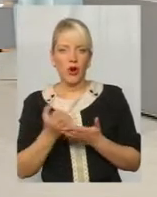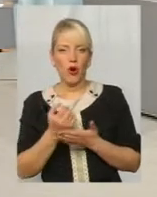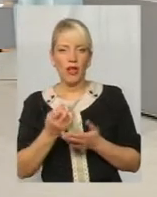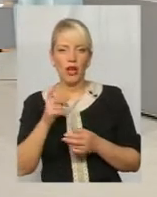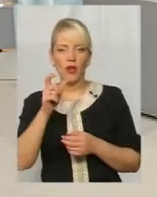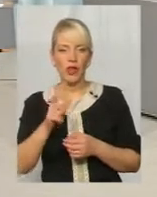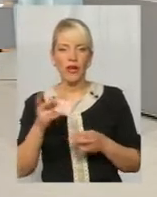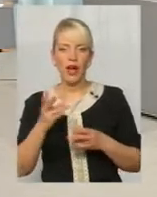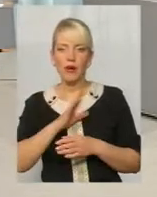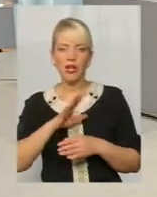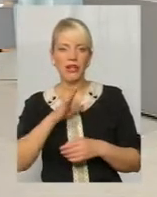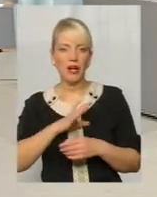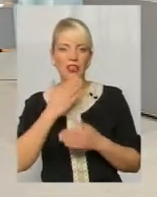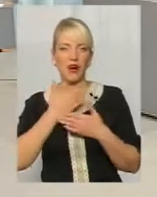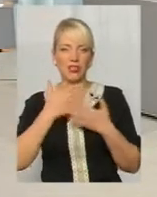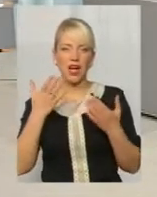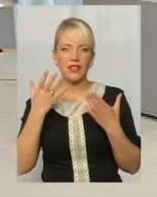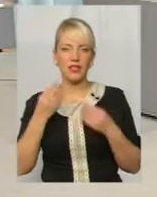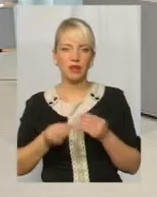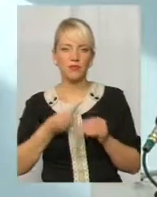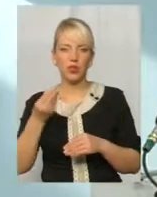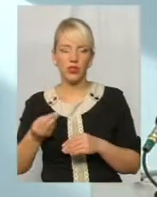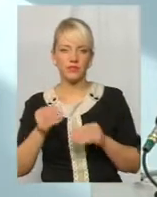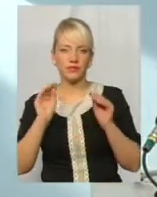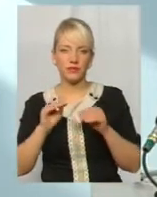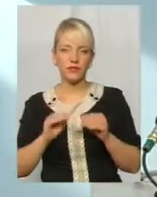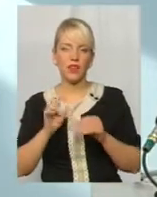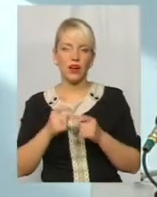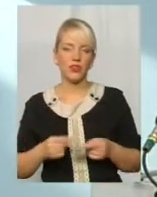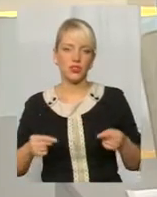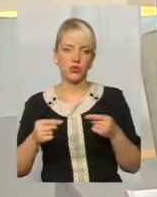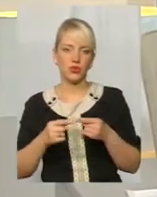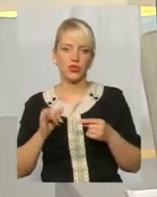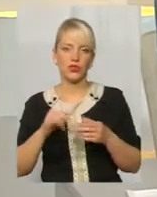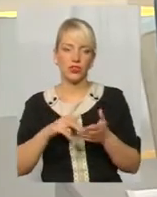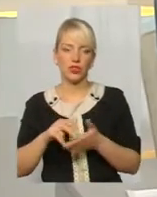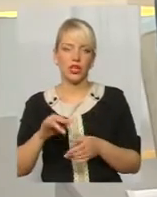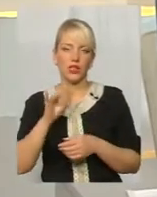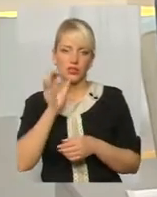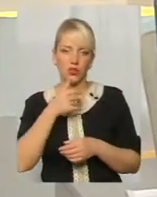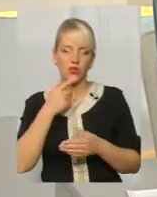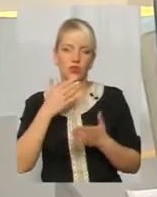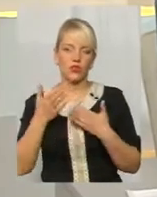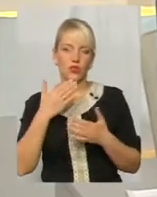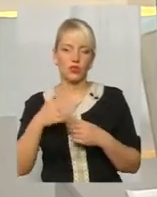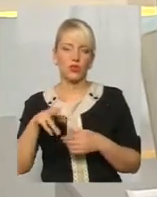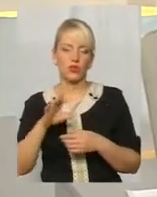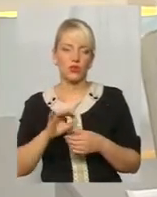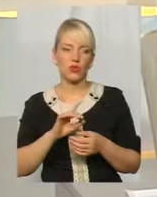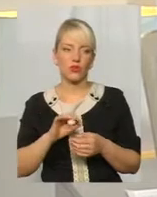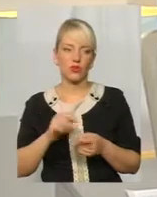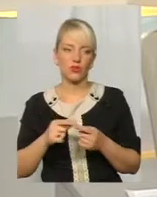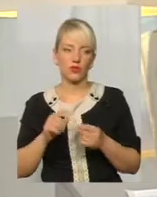треба не чекати останнього дня подання декларації, однозначно, а чітко і підійти дуже серйозно і зважно до заповнення